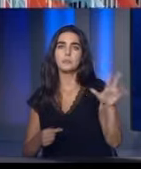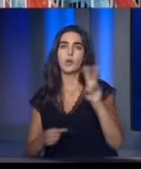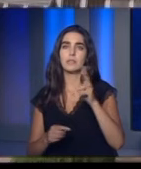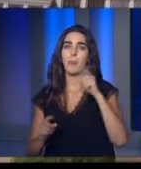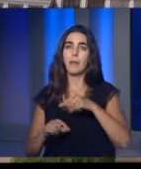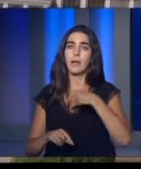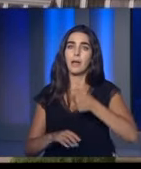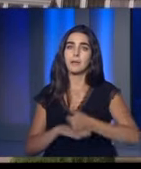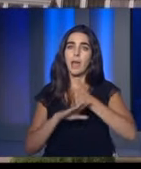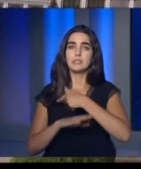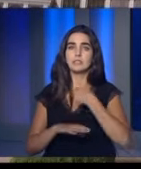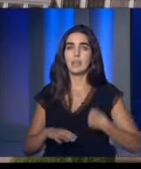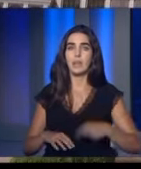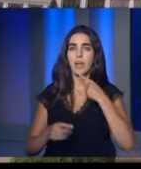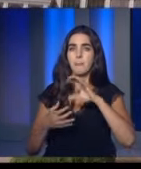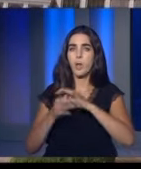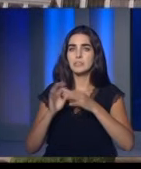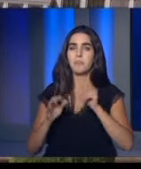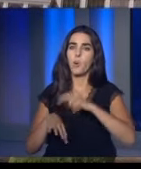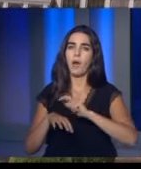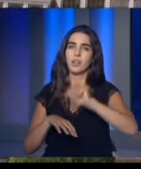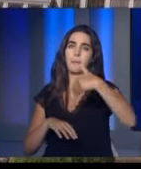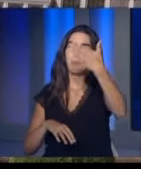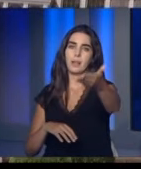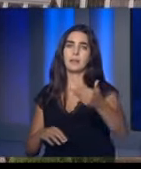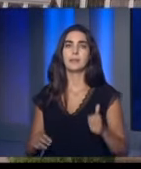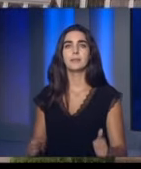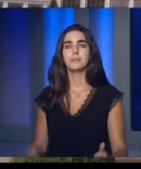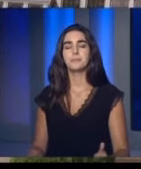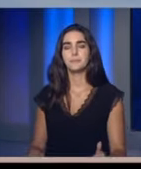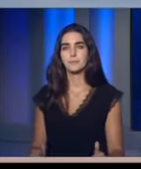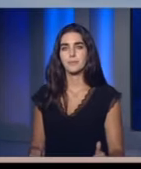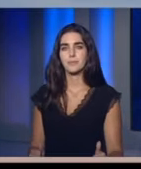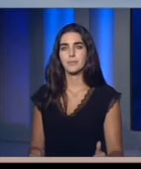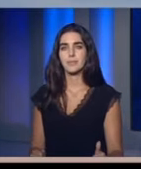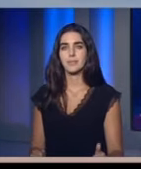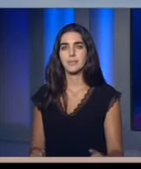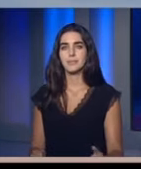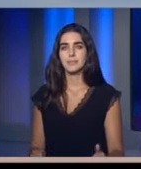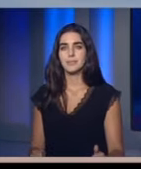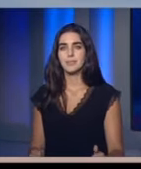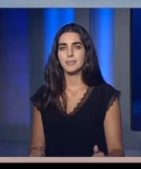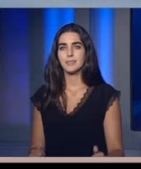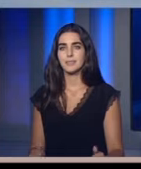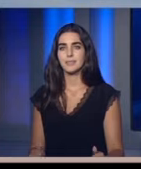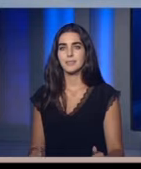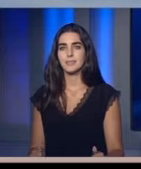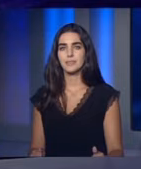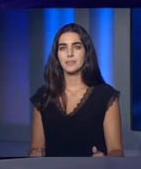عام 2025، كما ستتولى الصين رئاسة المنظمة في الفترة المقبلة.